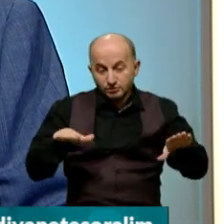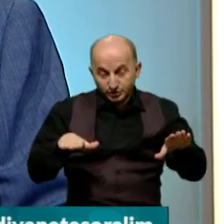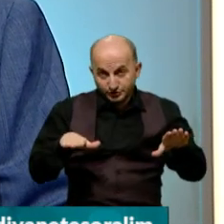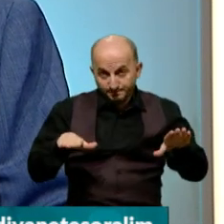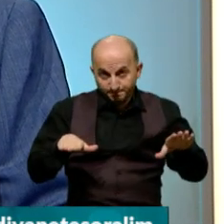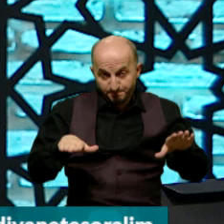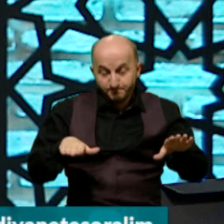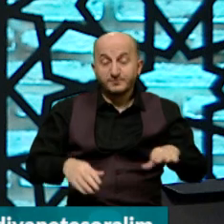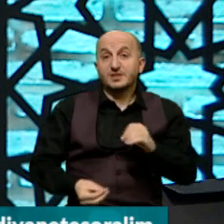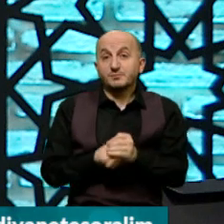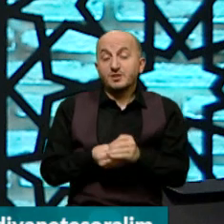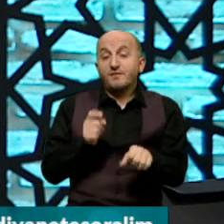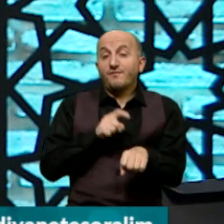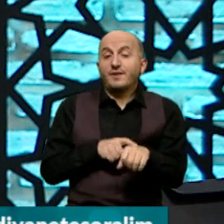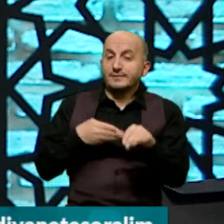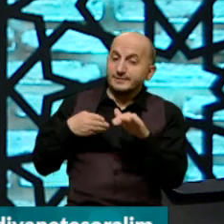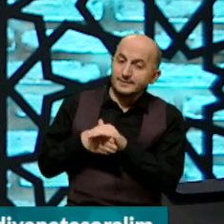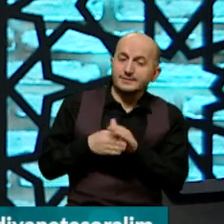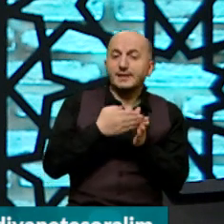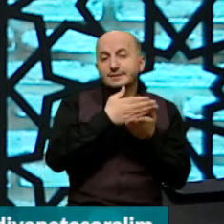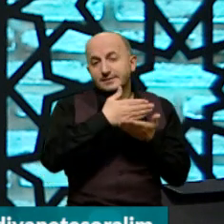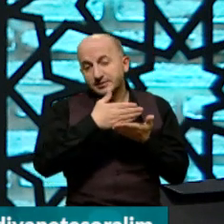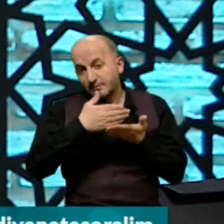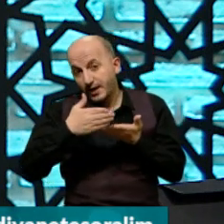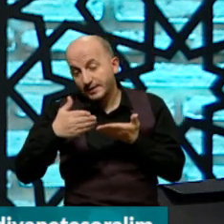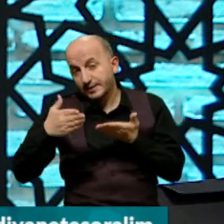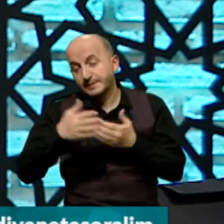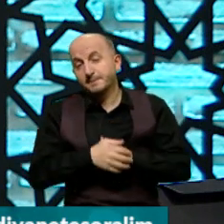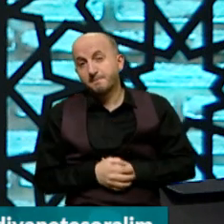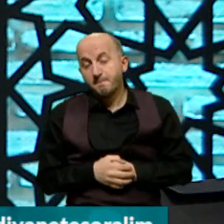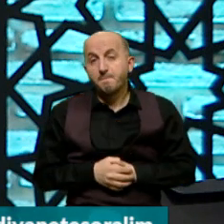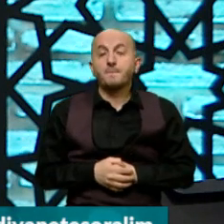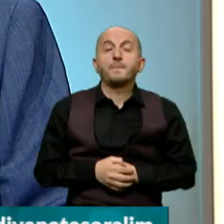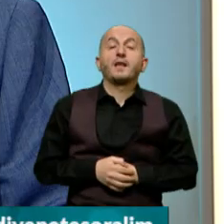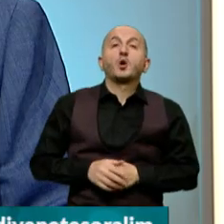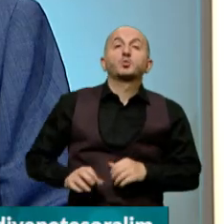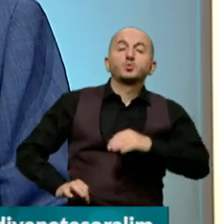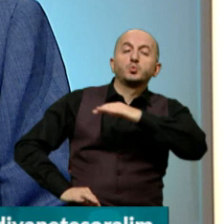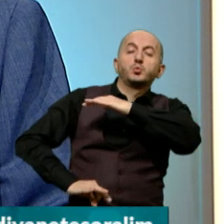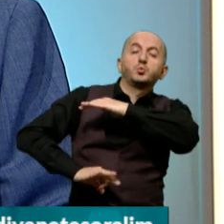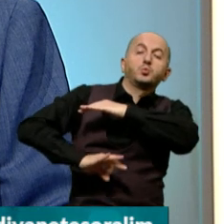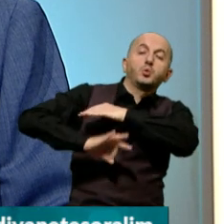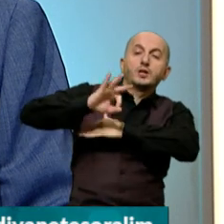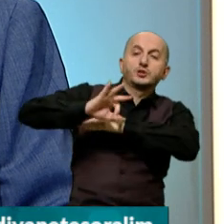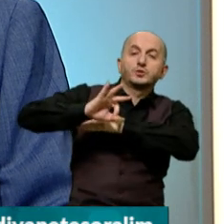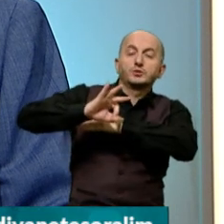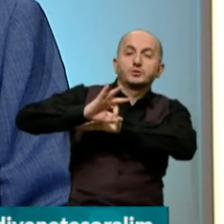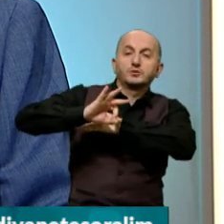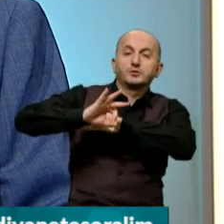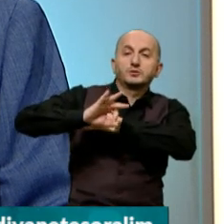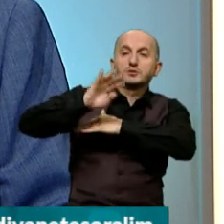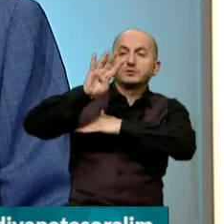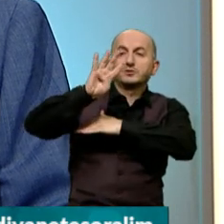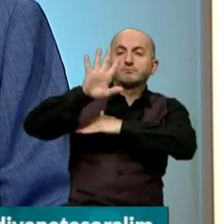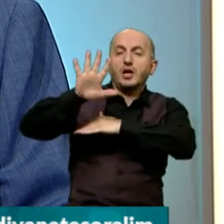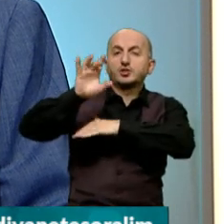çıkmıştır. İmsak vakti girdikten itibaren efendim güneş doğup işte 45